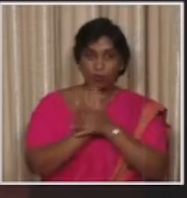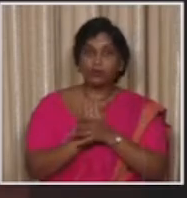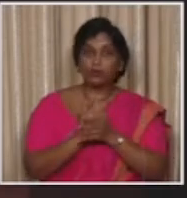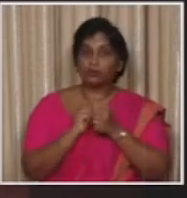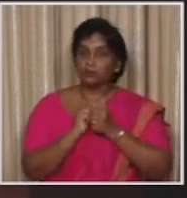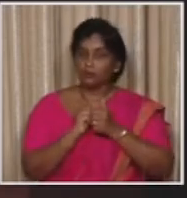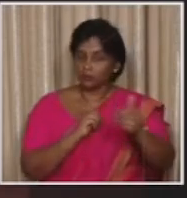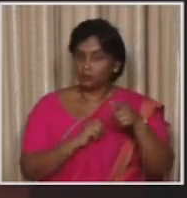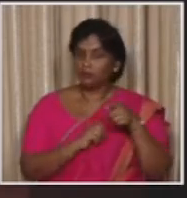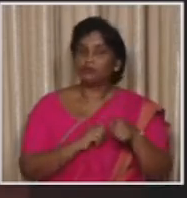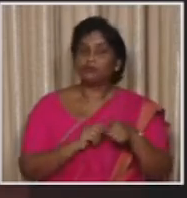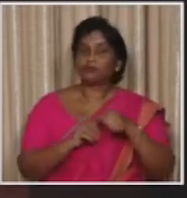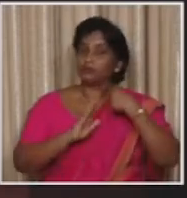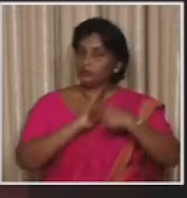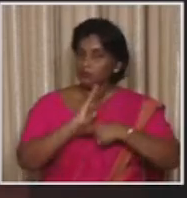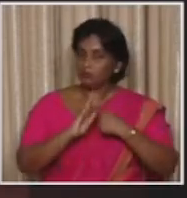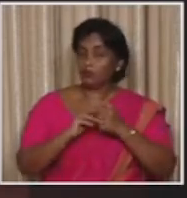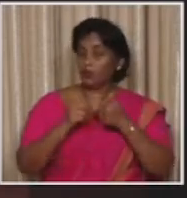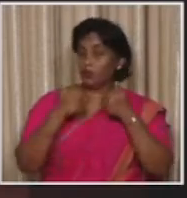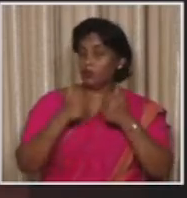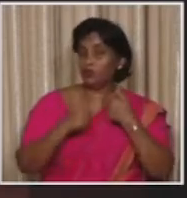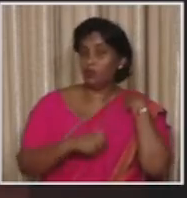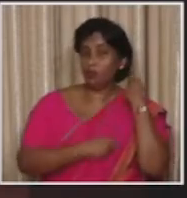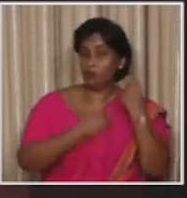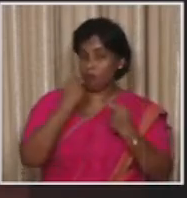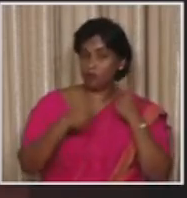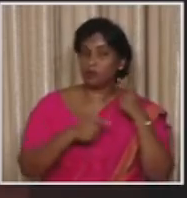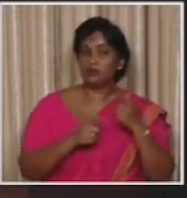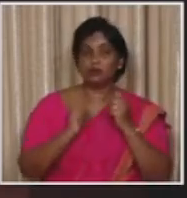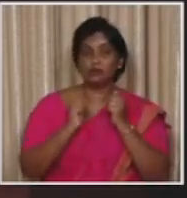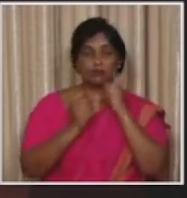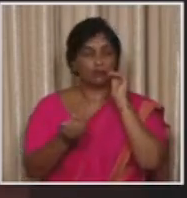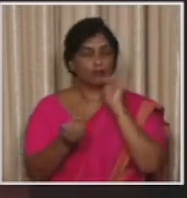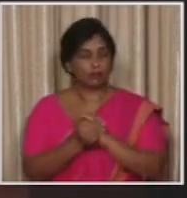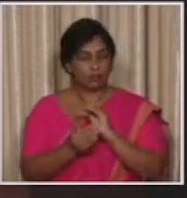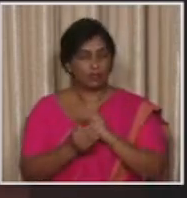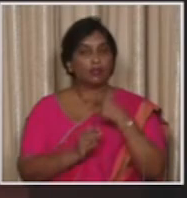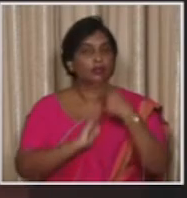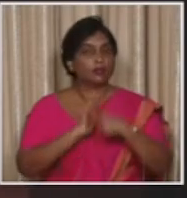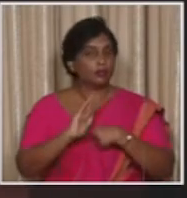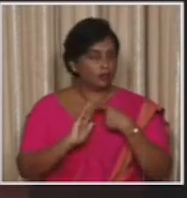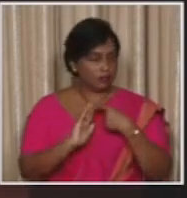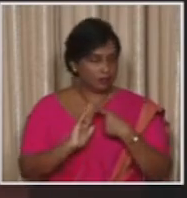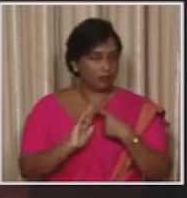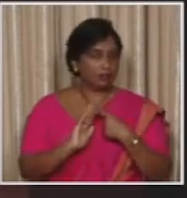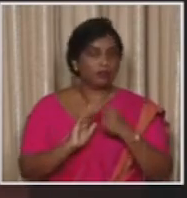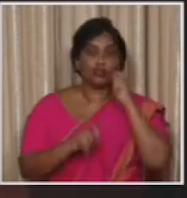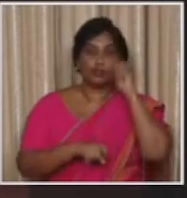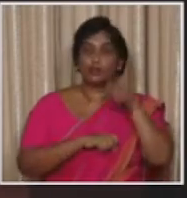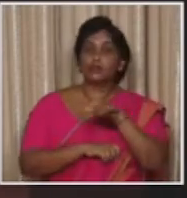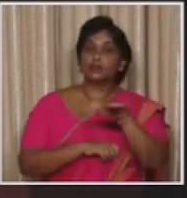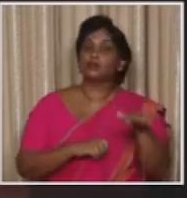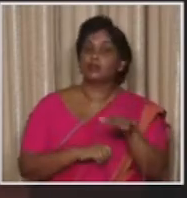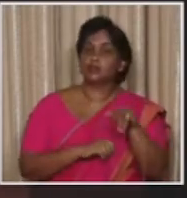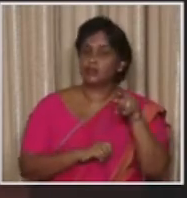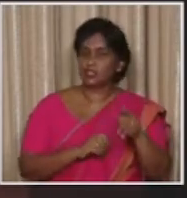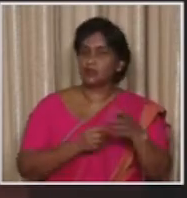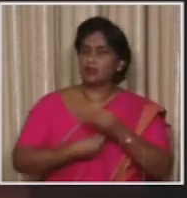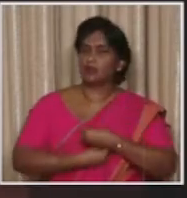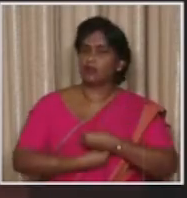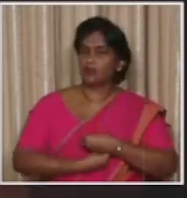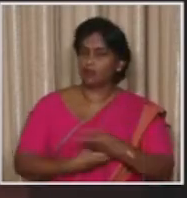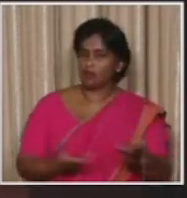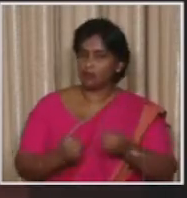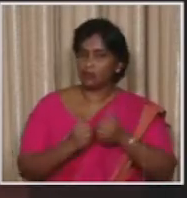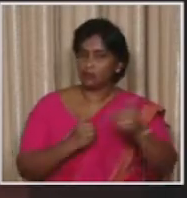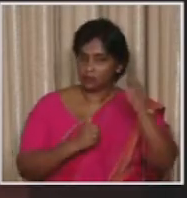කාලා මේ රටේ සුපිරි පෝෂතුන්ව රැකගෙන මේ රටේ ජන සමාජය විනාශ මුඛයේ